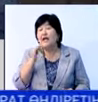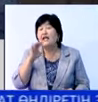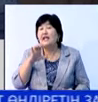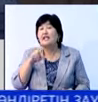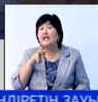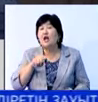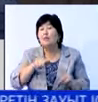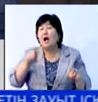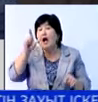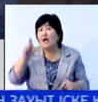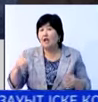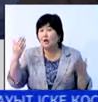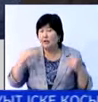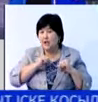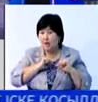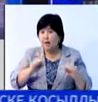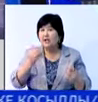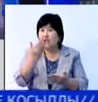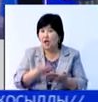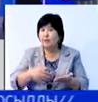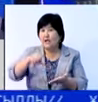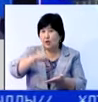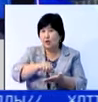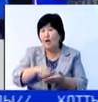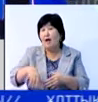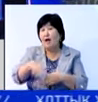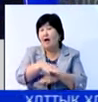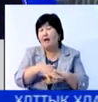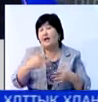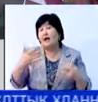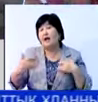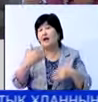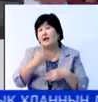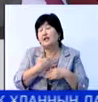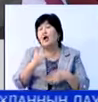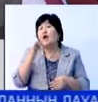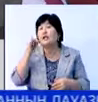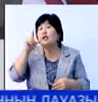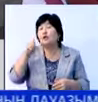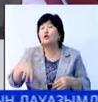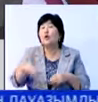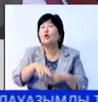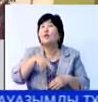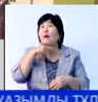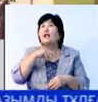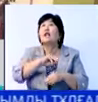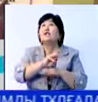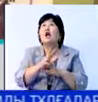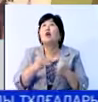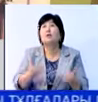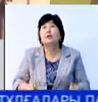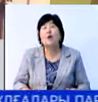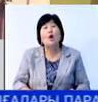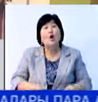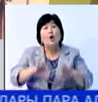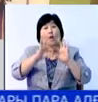мен адами болмысы, батырлық бейнесі суреттеледі. Халық театрының ұжымы тарихи драма арқылы көрерменнің ықыласына бөленді. Өнер